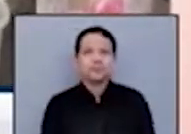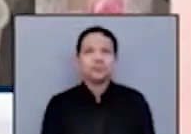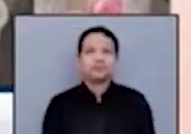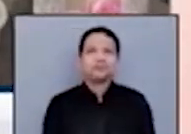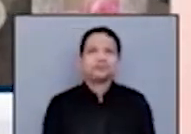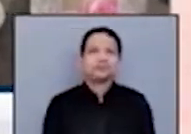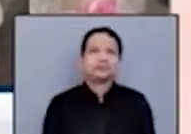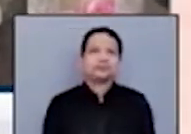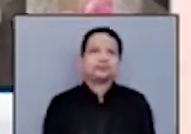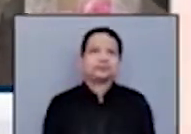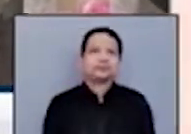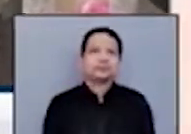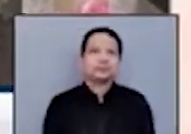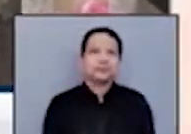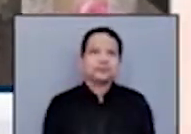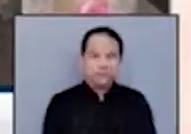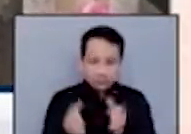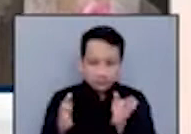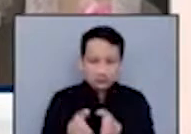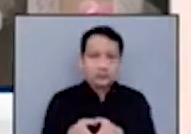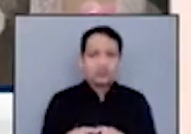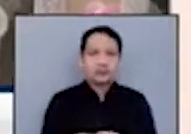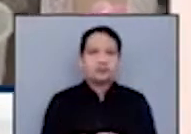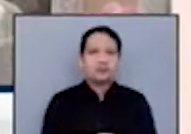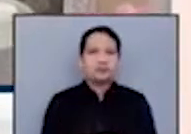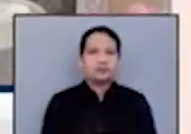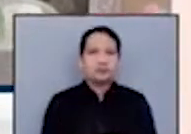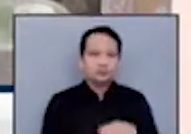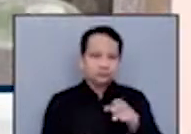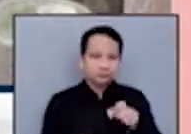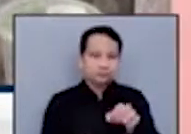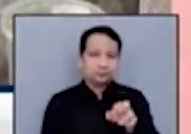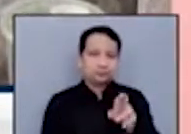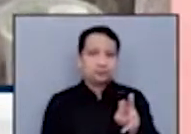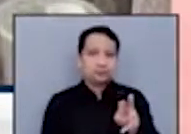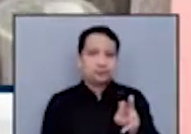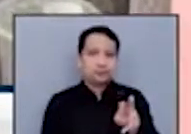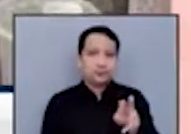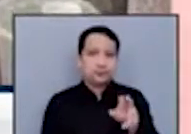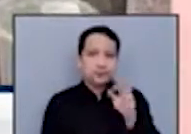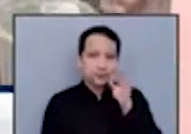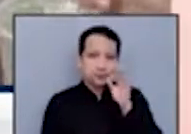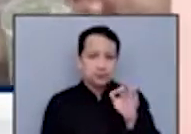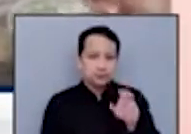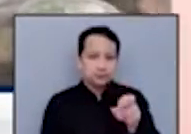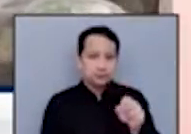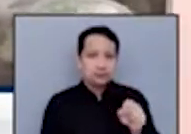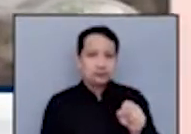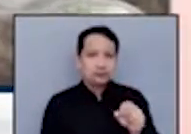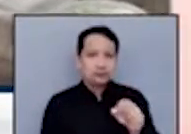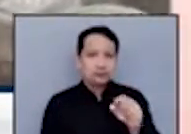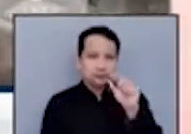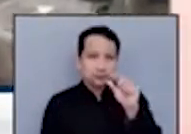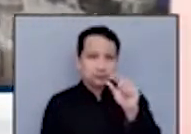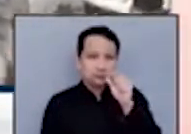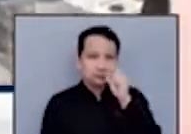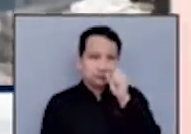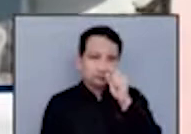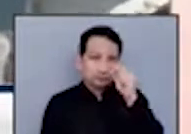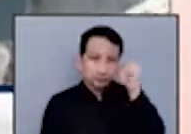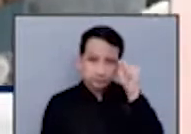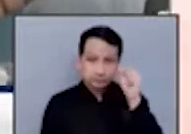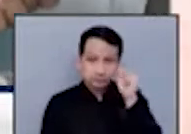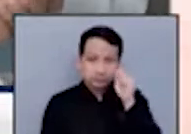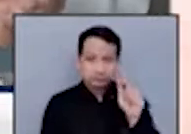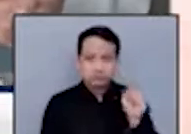ako nakikita, maliit din eh. Ito naman yung jeweled flower mantis. Mm-hmm. Ang liit lang nyo. Oo, yan na yung adult female. Okay. Ito